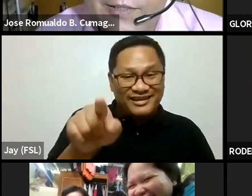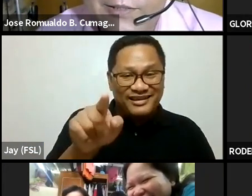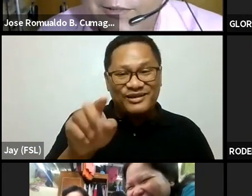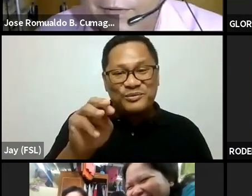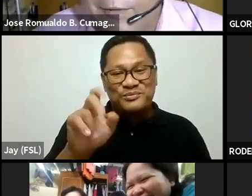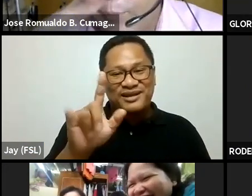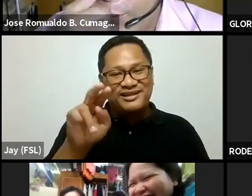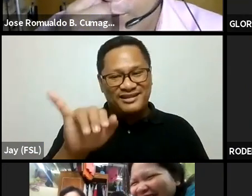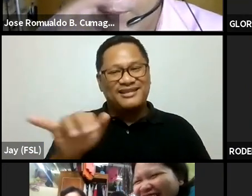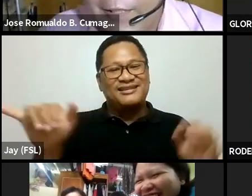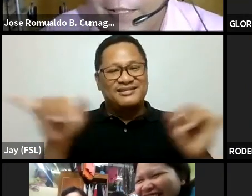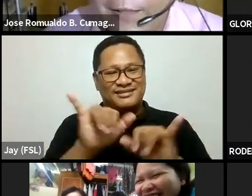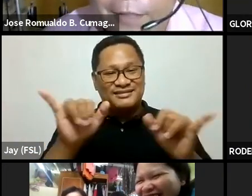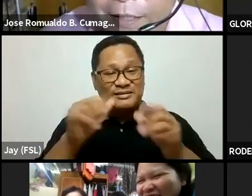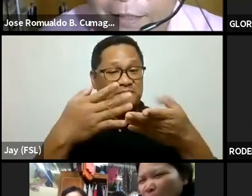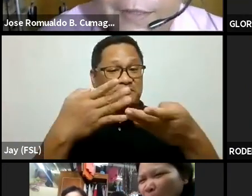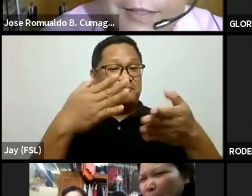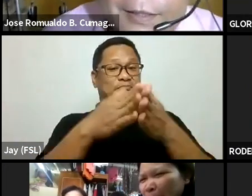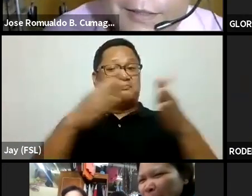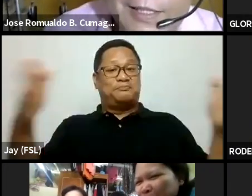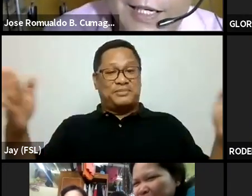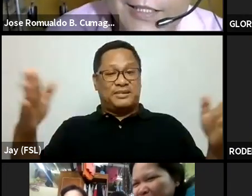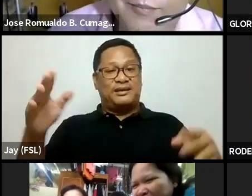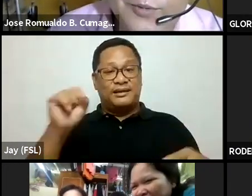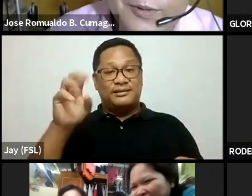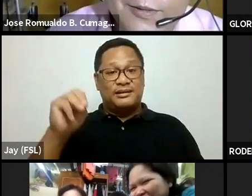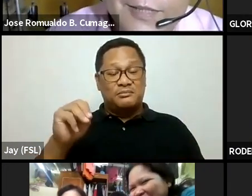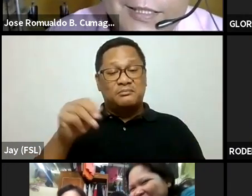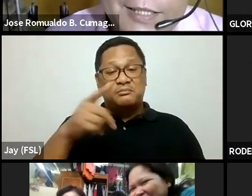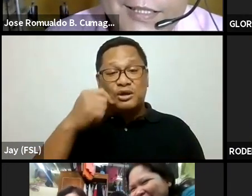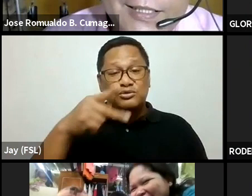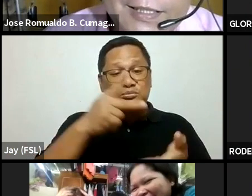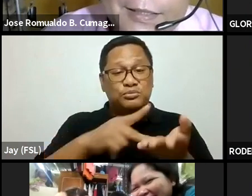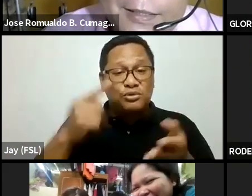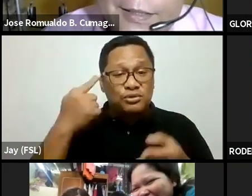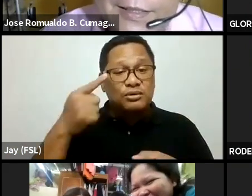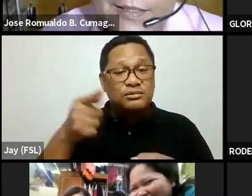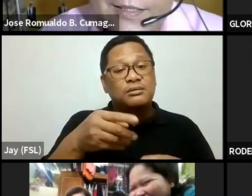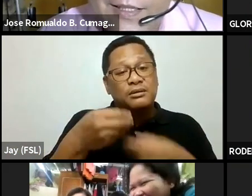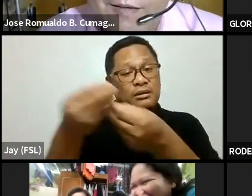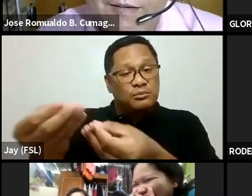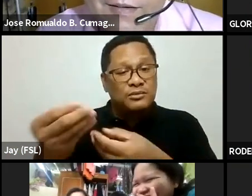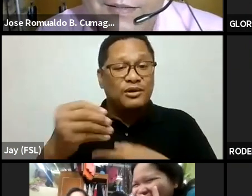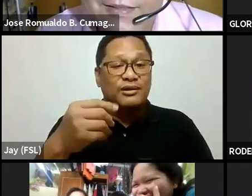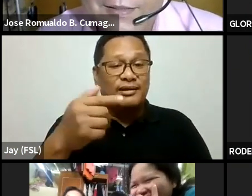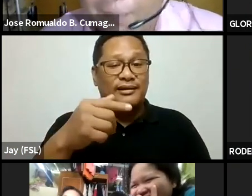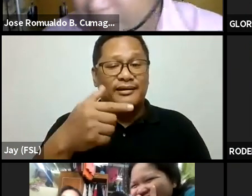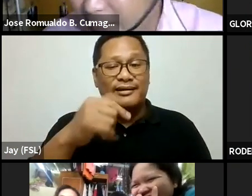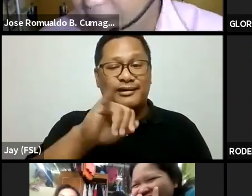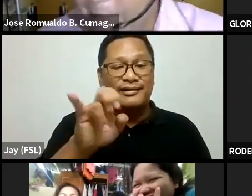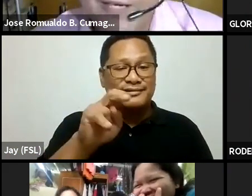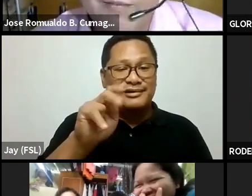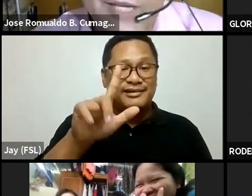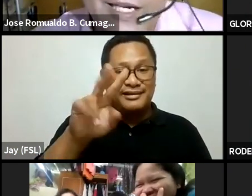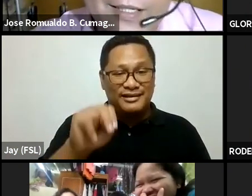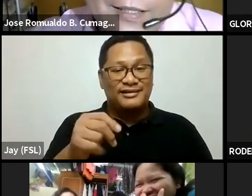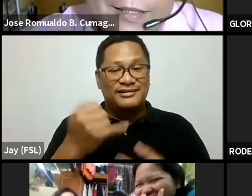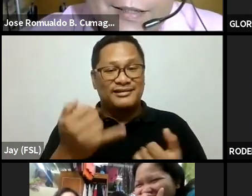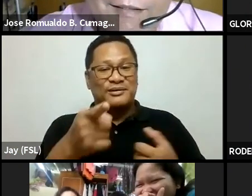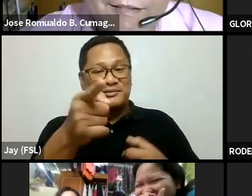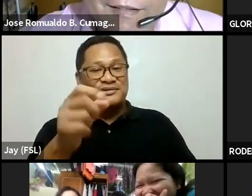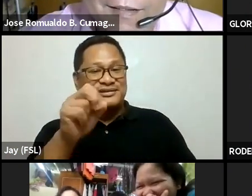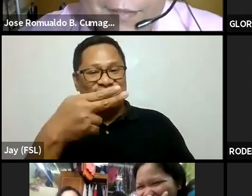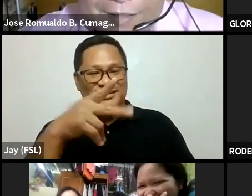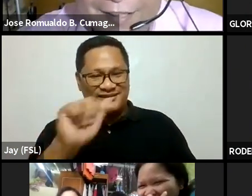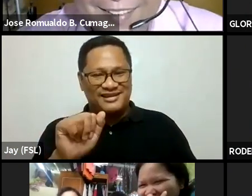Grocery, SM. Kasi yung pure gold kay, ano na eh, sinlaki ng pure gold kay Jeneline. Oo. Pure gold para, talaga.